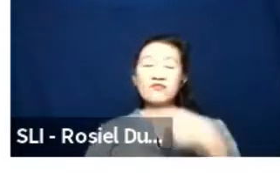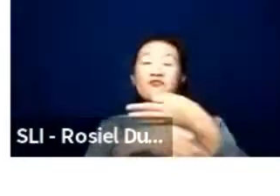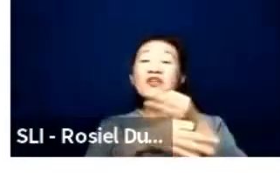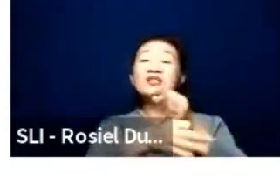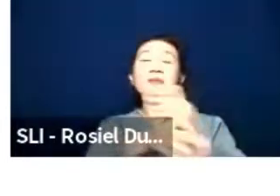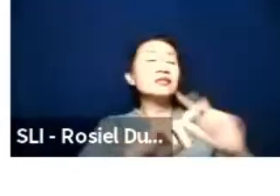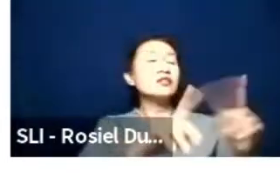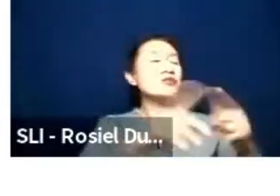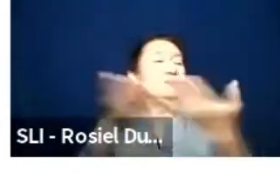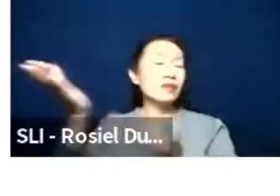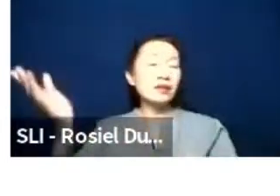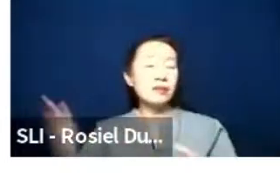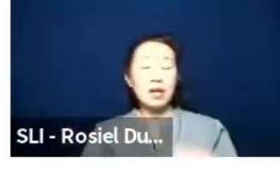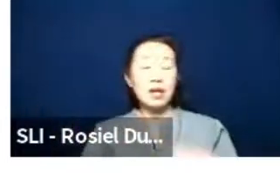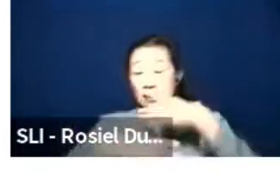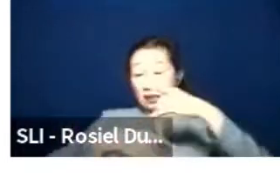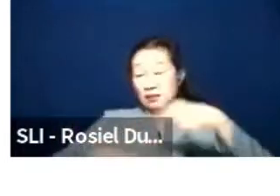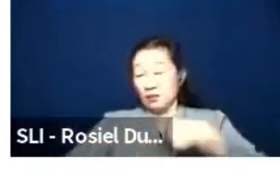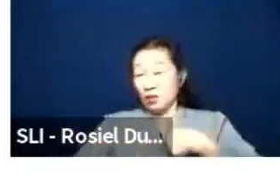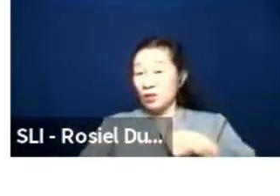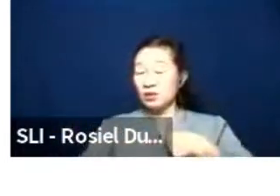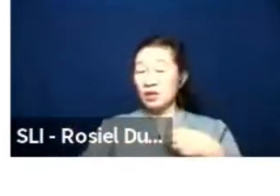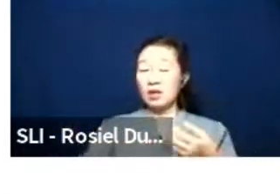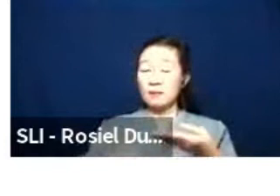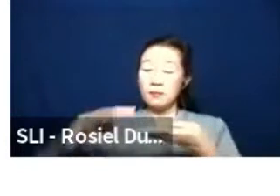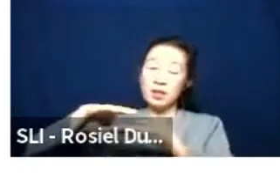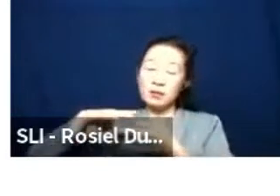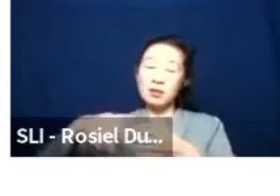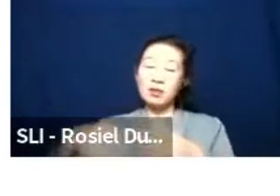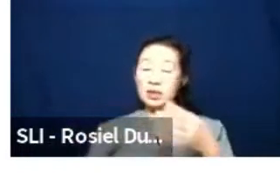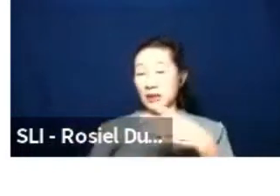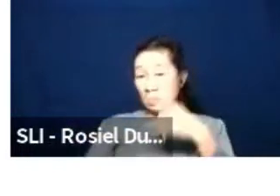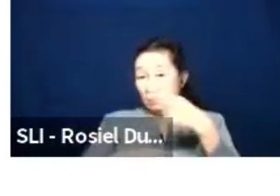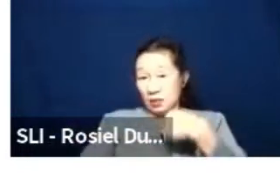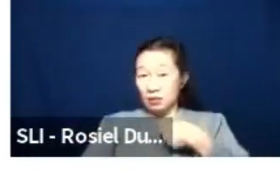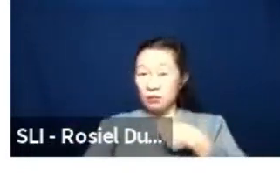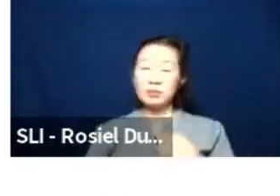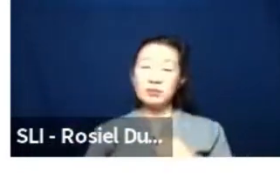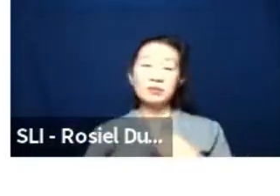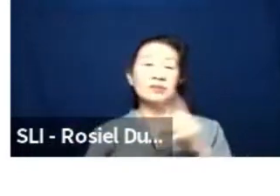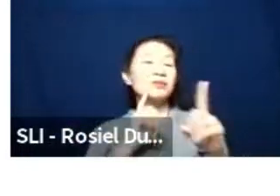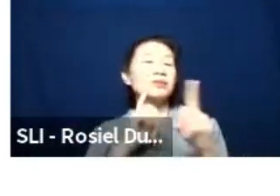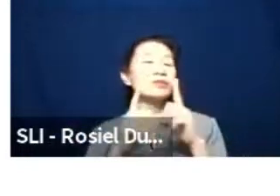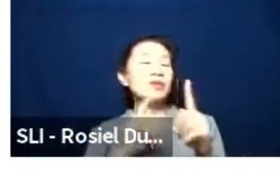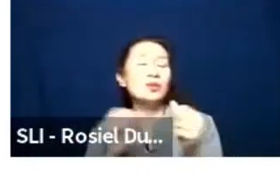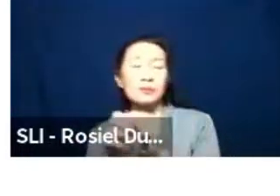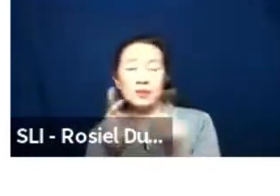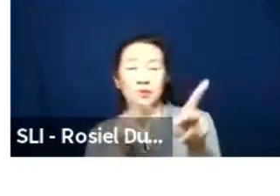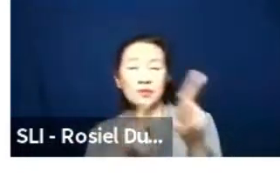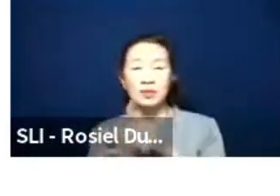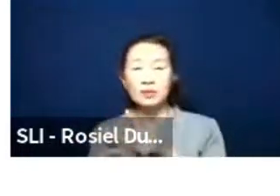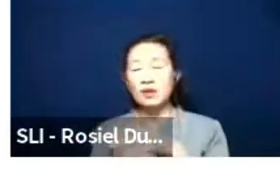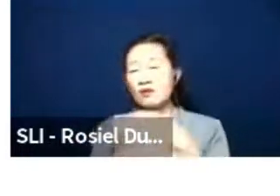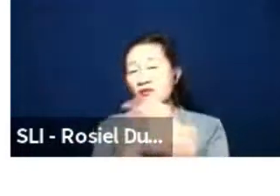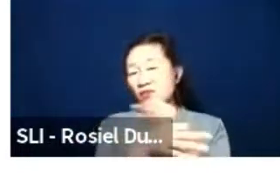ibang gamit? Interesado ba ako sa baking o kaya interesado ba ako sa pakikipag-usap sa tao, sa pag-aayos